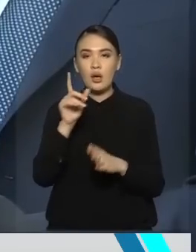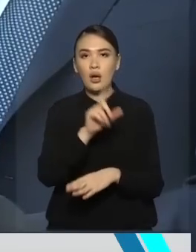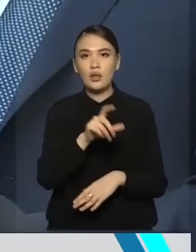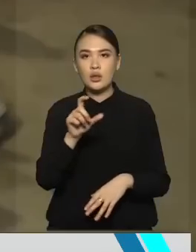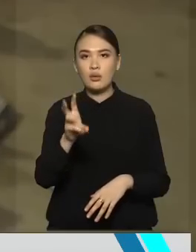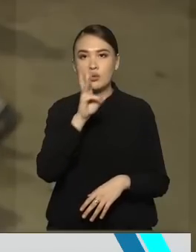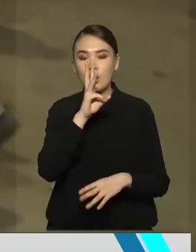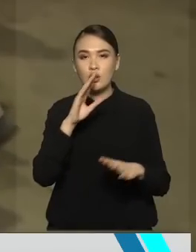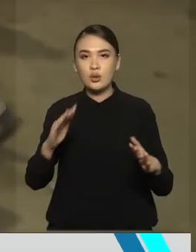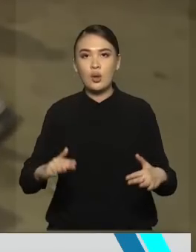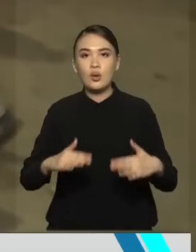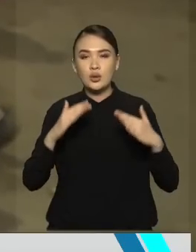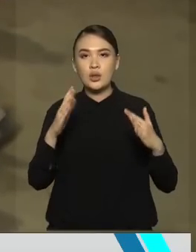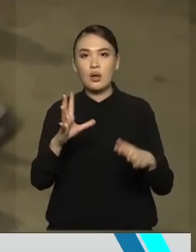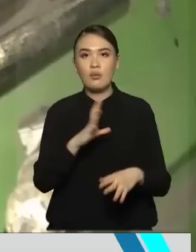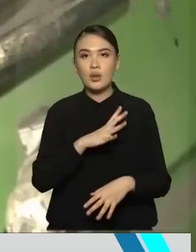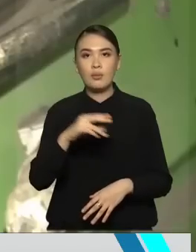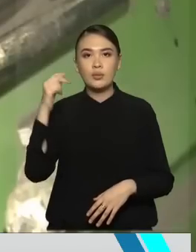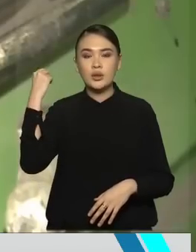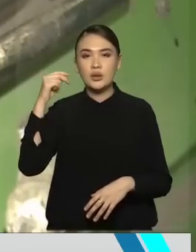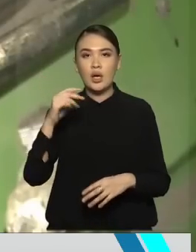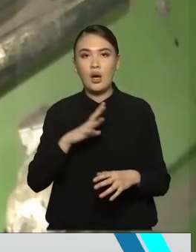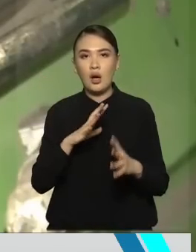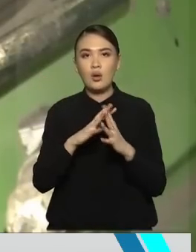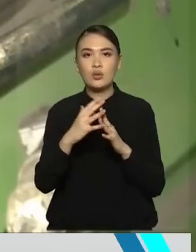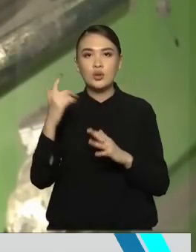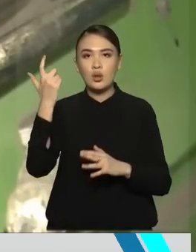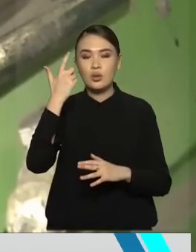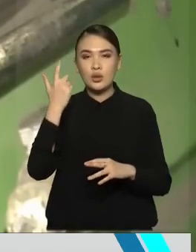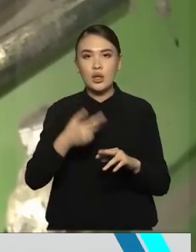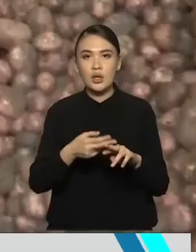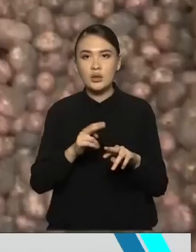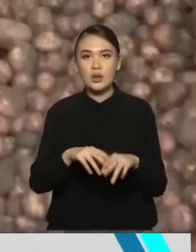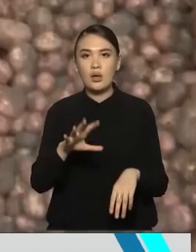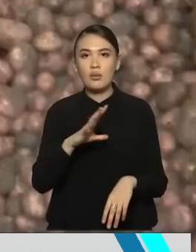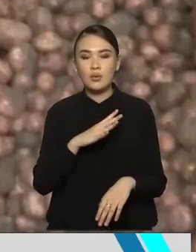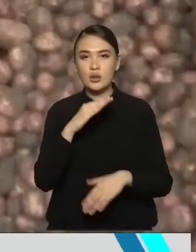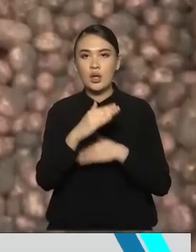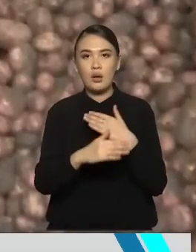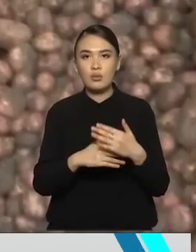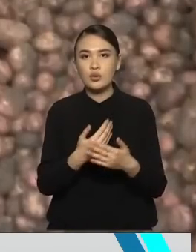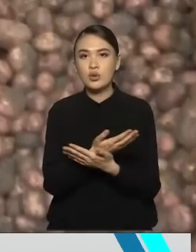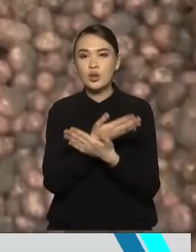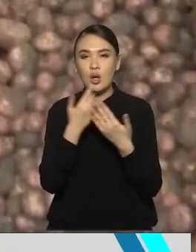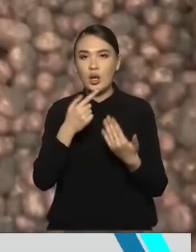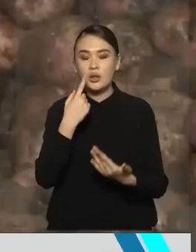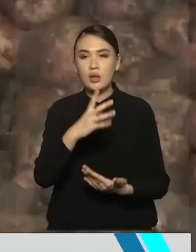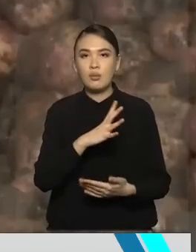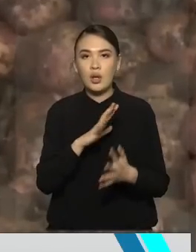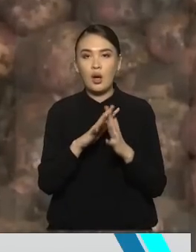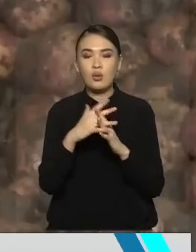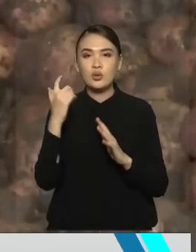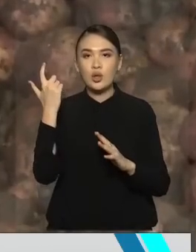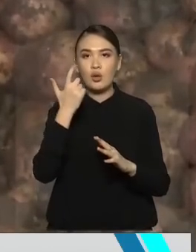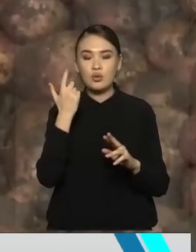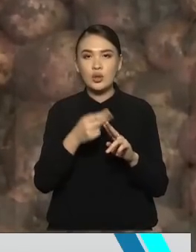жалақысы өсті. Сондай-ақ президент ауыл шаруашылығы және өндіріс салаларында мардымды даму жоқ екенін айтты. Ауыл шаруашылығы